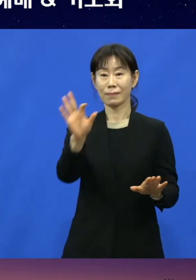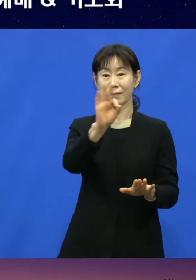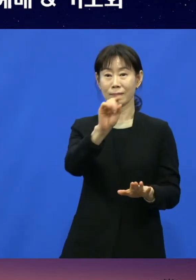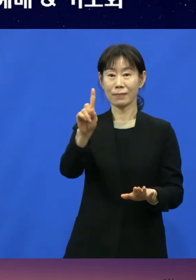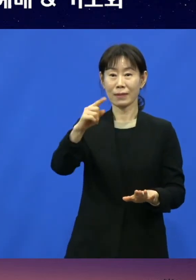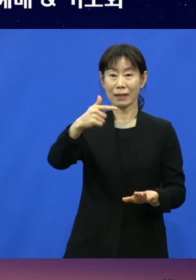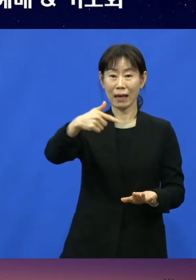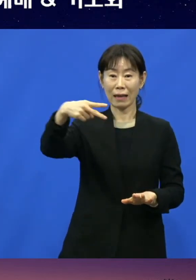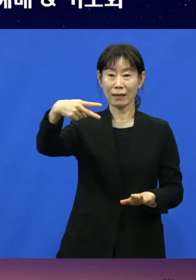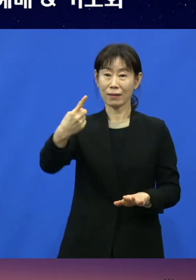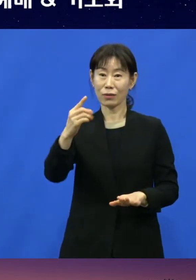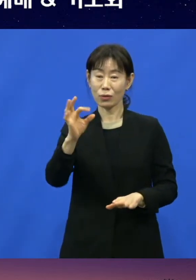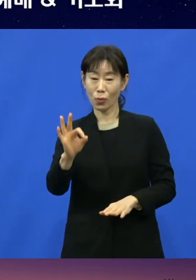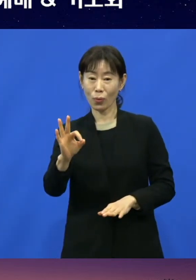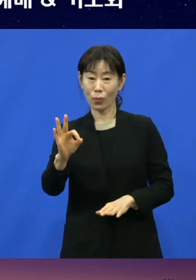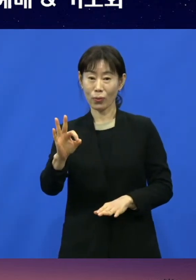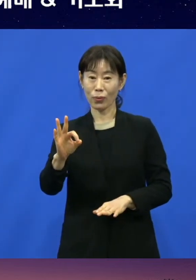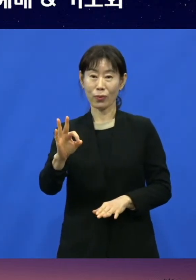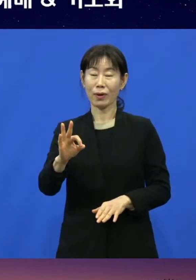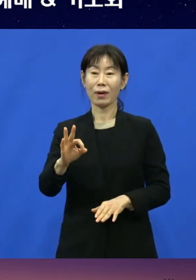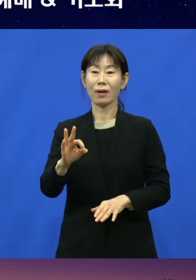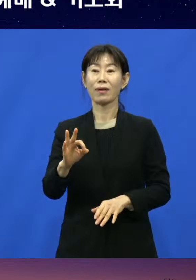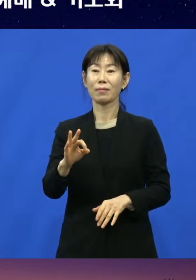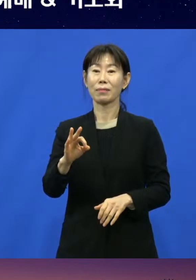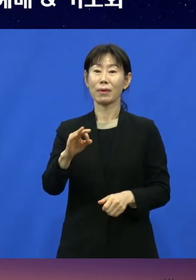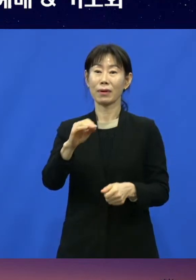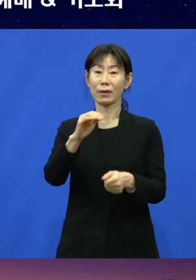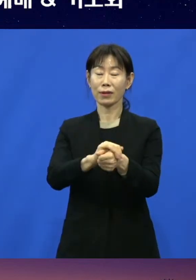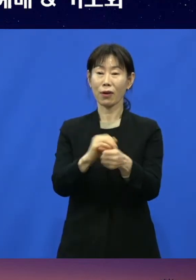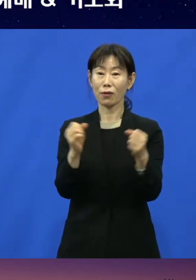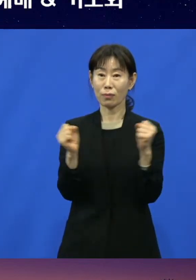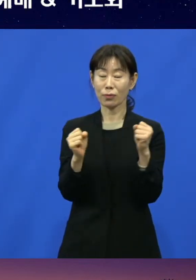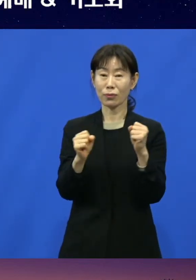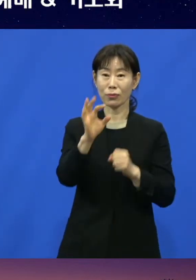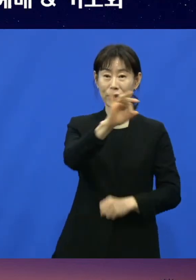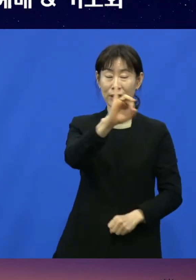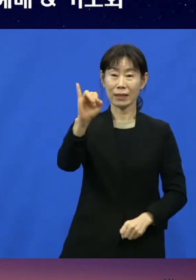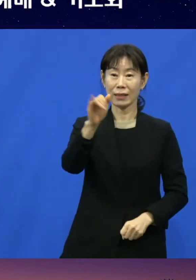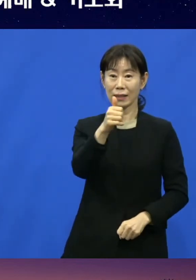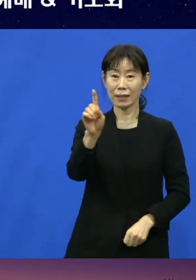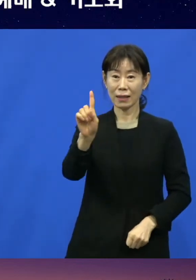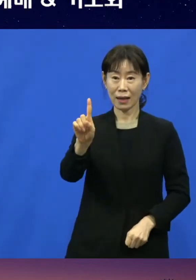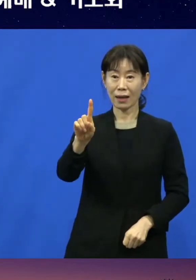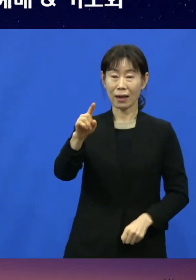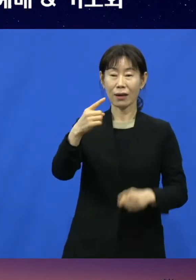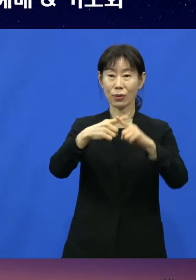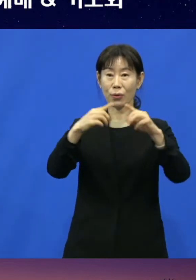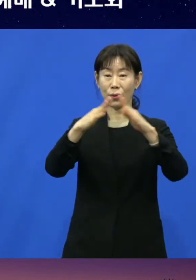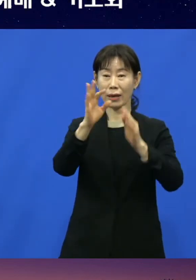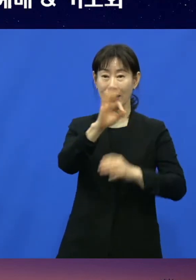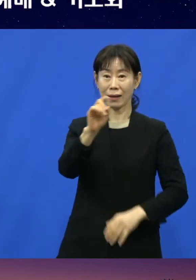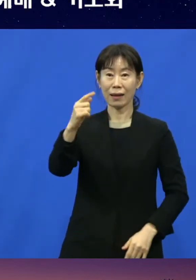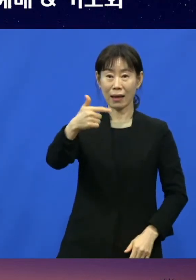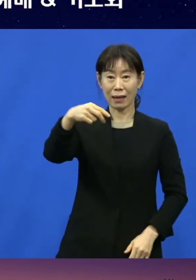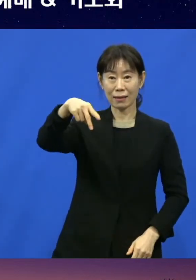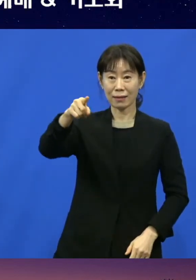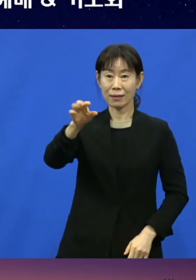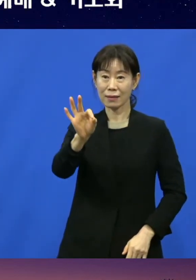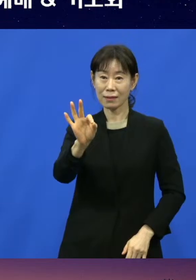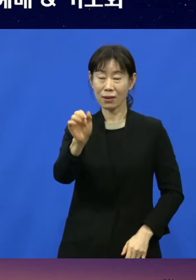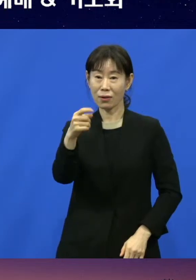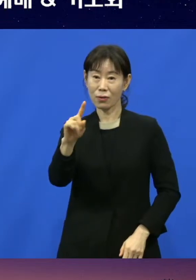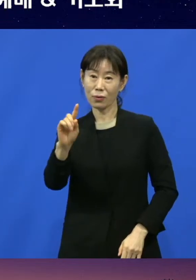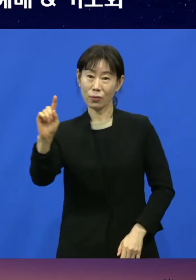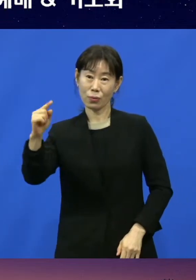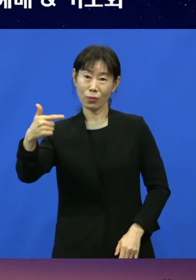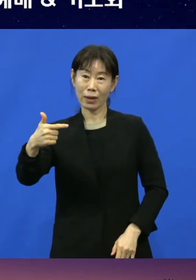안동이면 뭐로요? 경북 안동이잖아요. 안동의 이하교회에 안성환 전도사님과 교육자 1명,